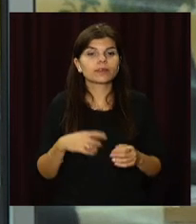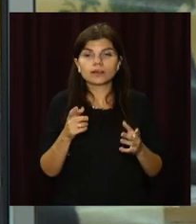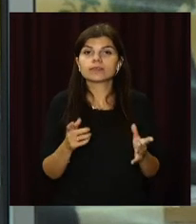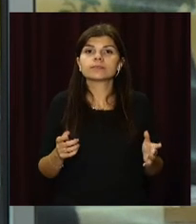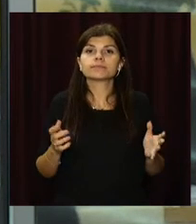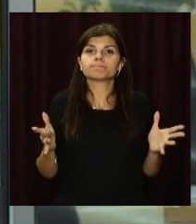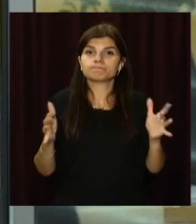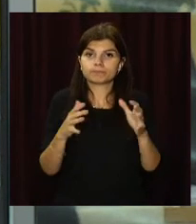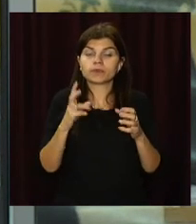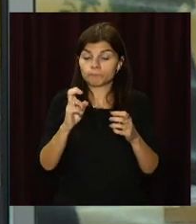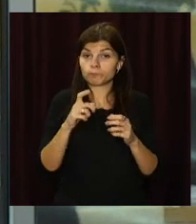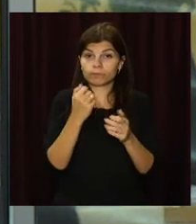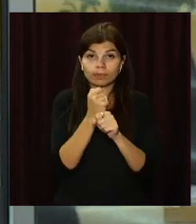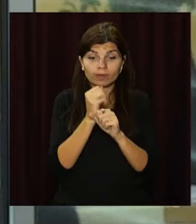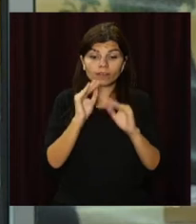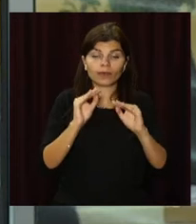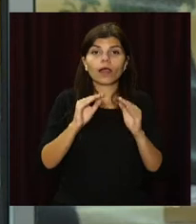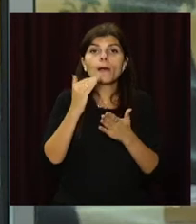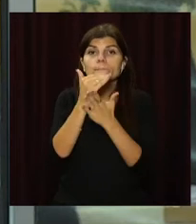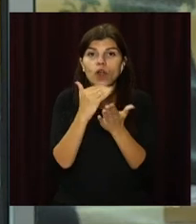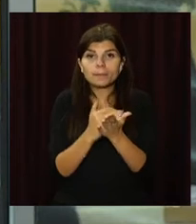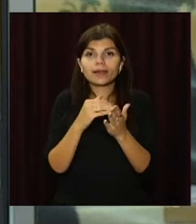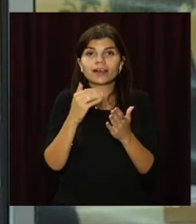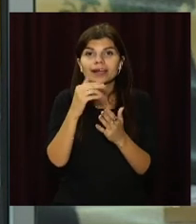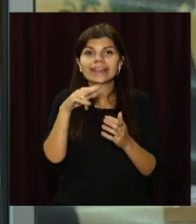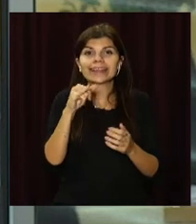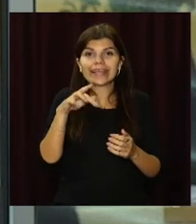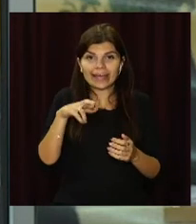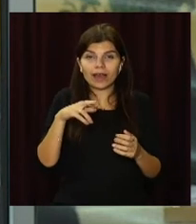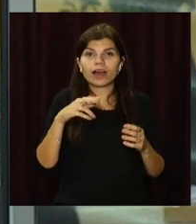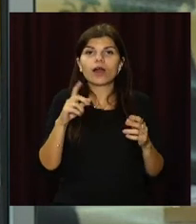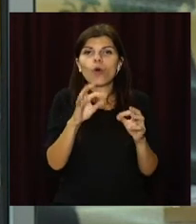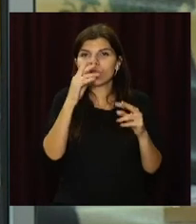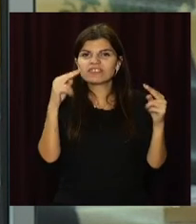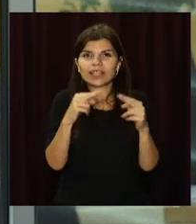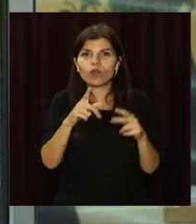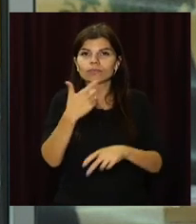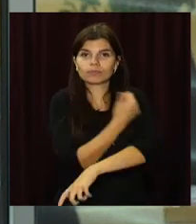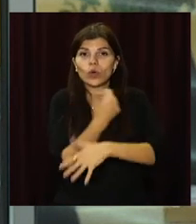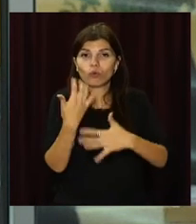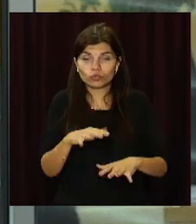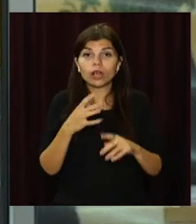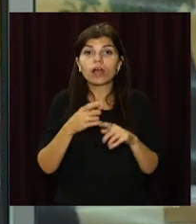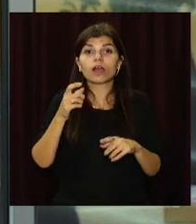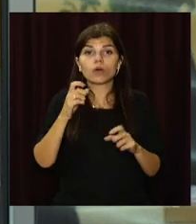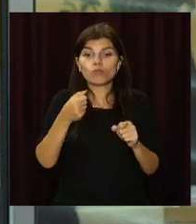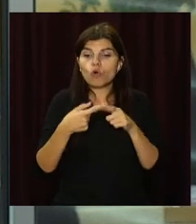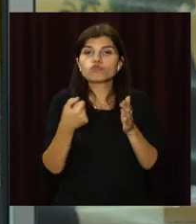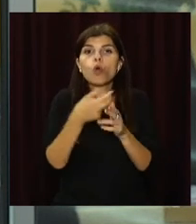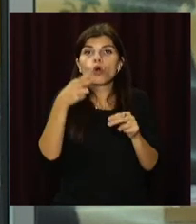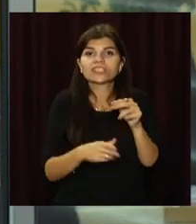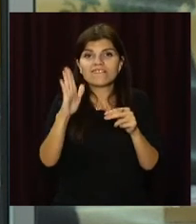роздрукувати ковід-сертифікати з порталу «Дія» українці зможуть вже до кінця вересня. Про це заявив міністр цифрової трансформації Михайло